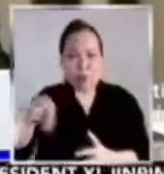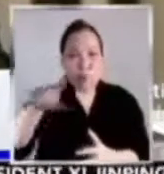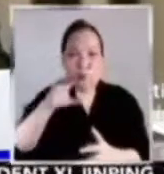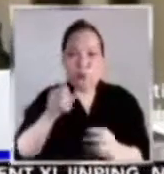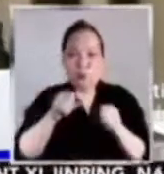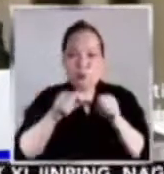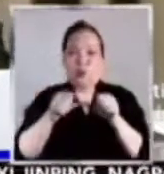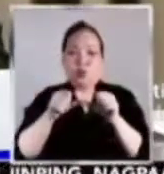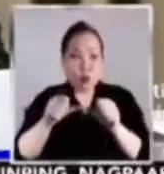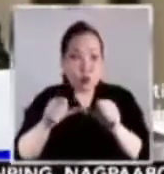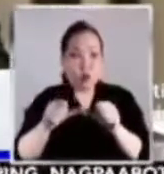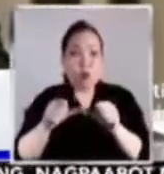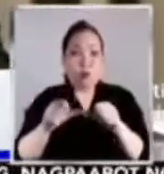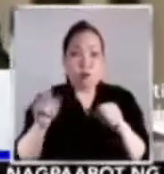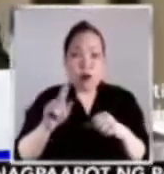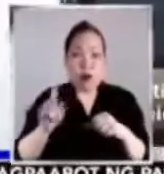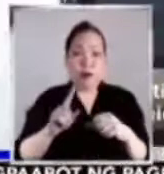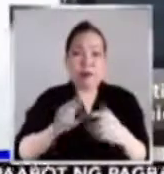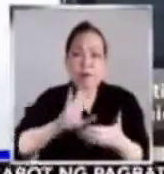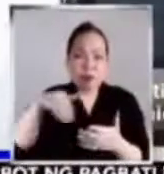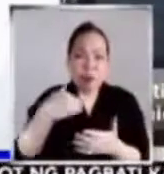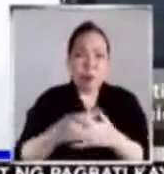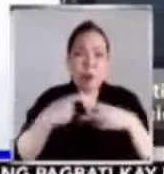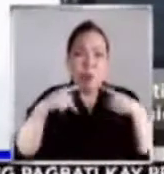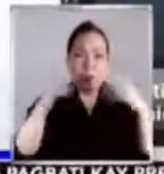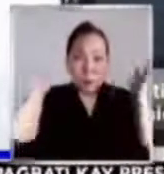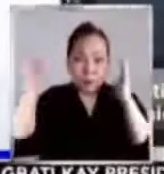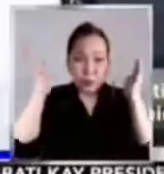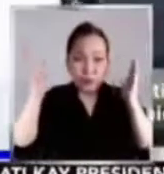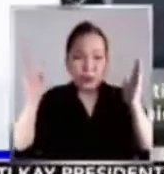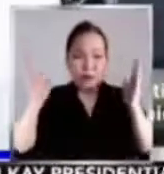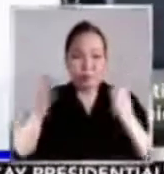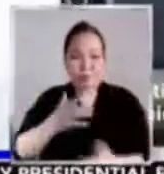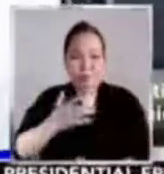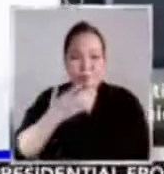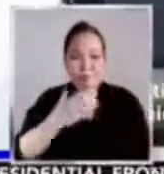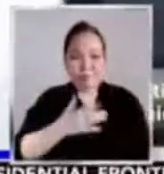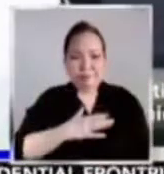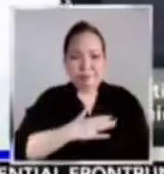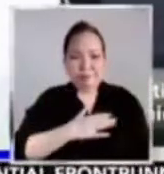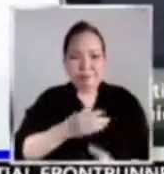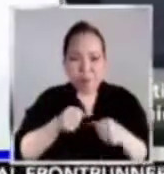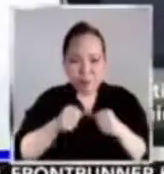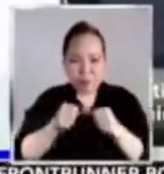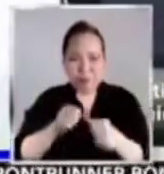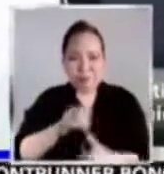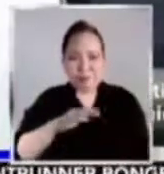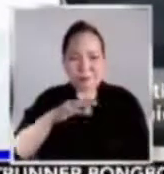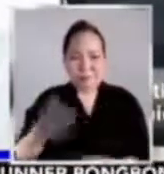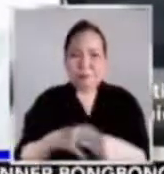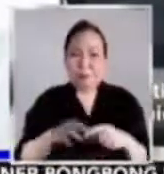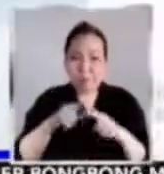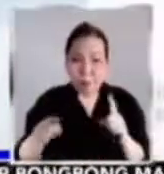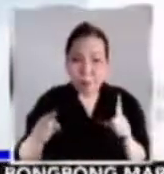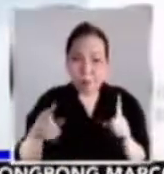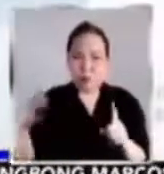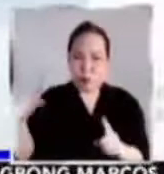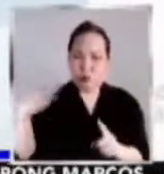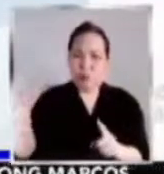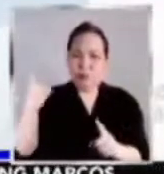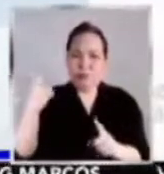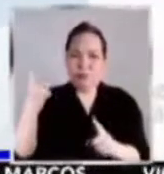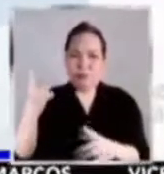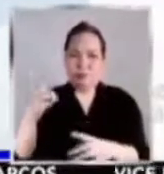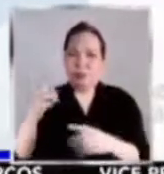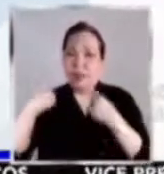efficient delivery of public service. Pero hindi pa raw ito masisimulan hanggat hindi pa opisyal na iproklama ang bagong halal na Pangulo. We